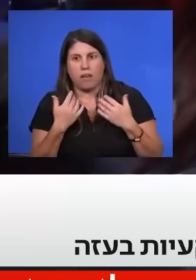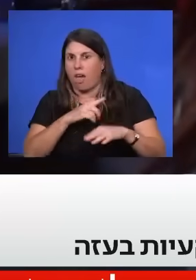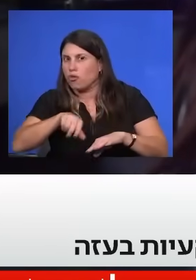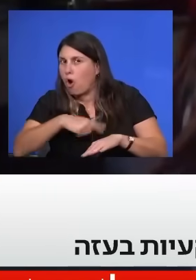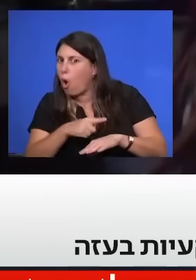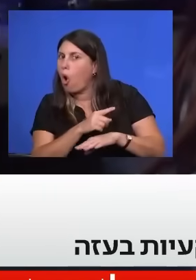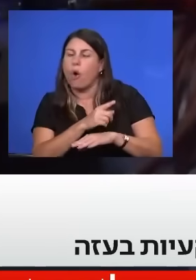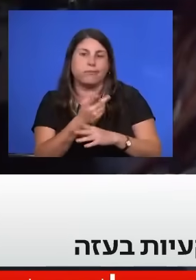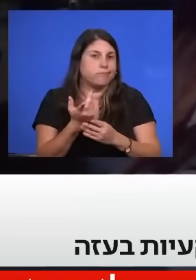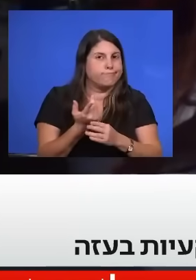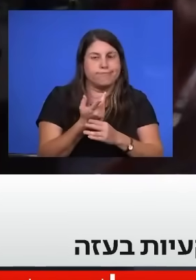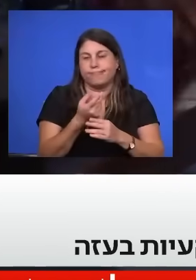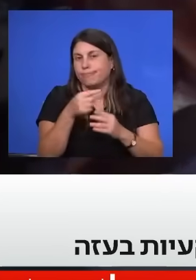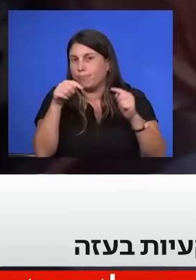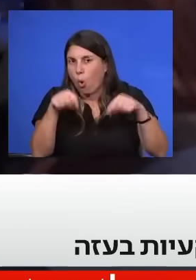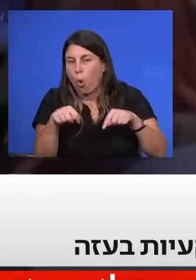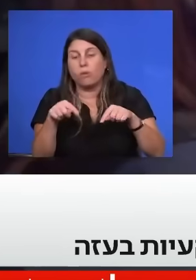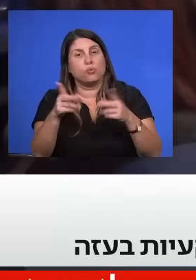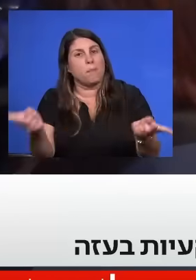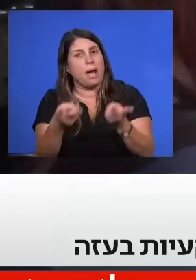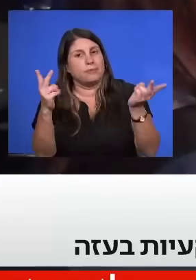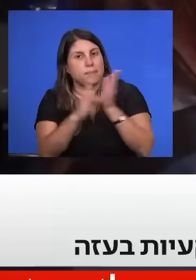כאן, בזמן שמחפשים אחריהם.